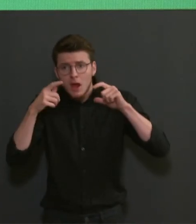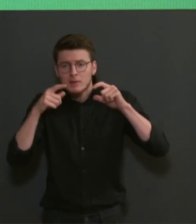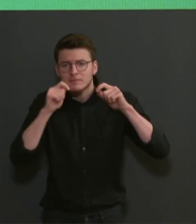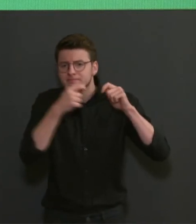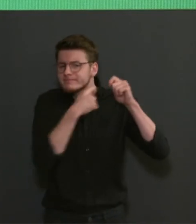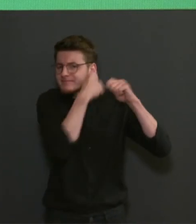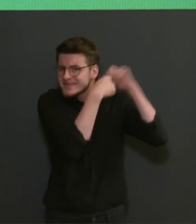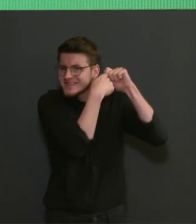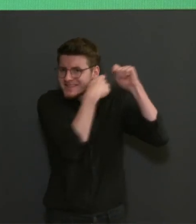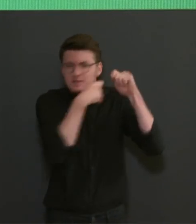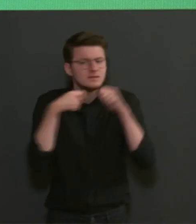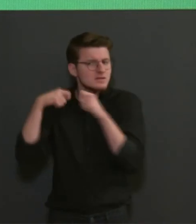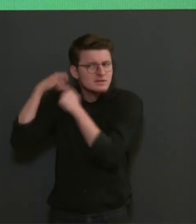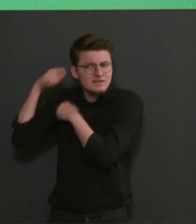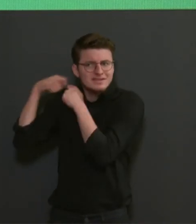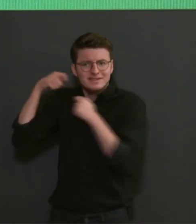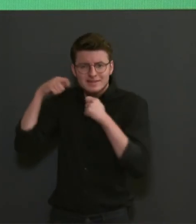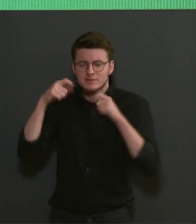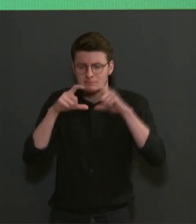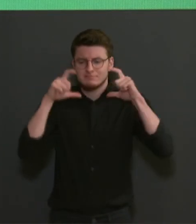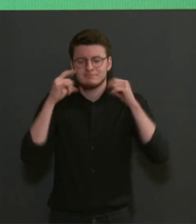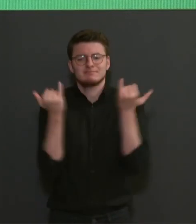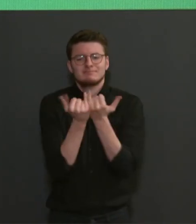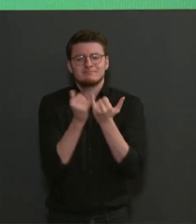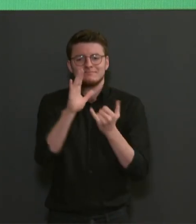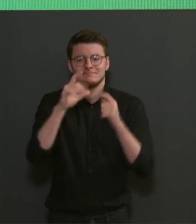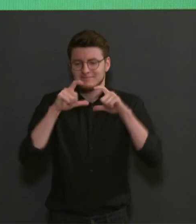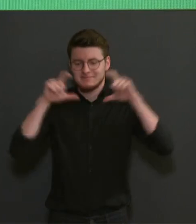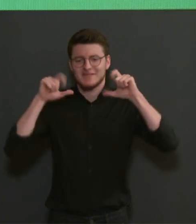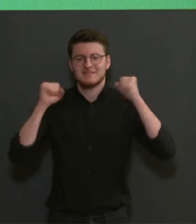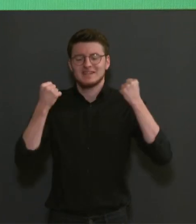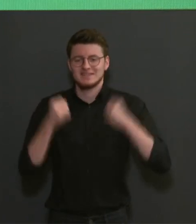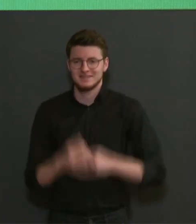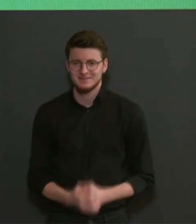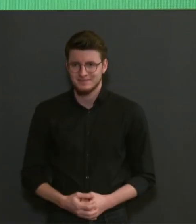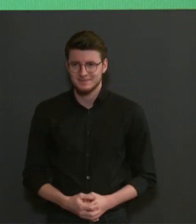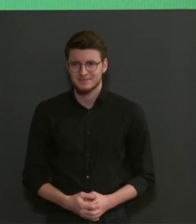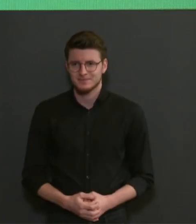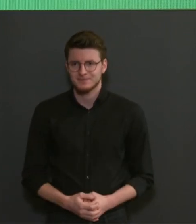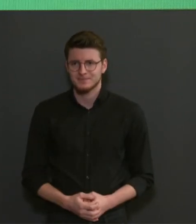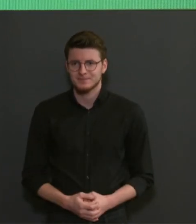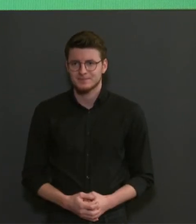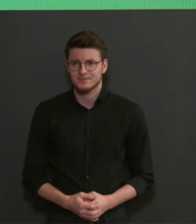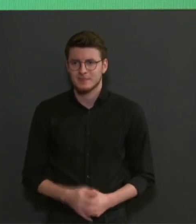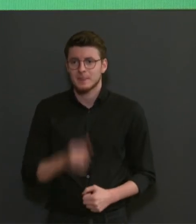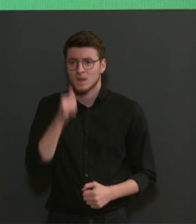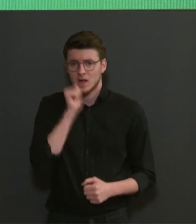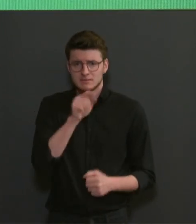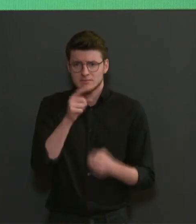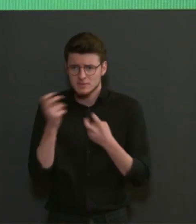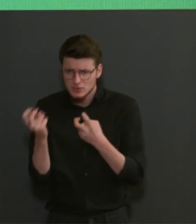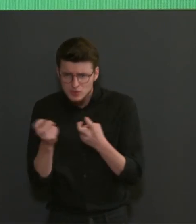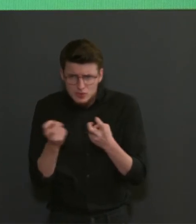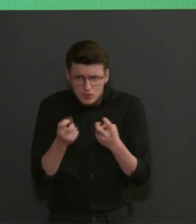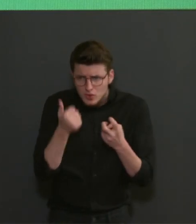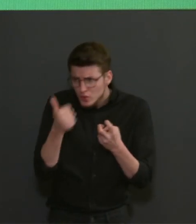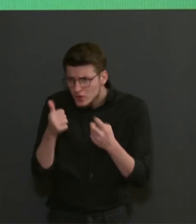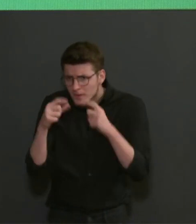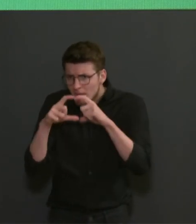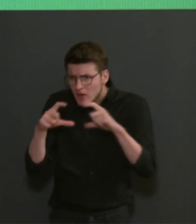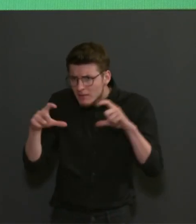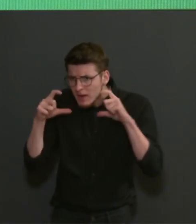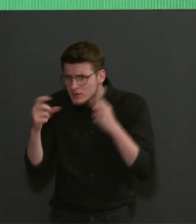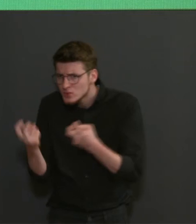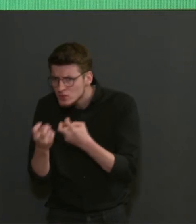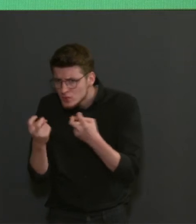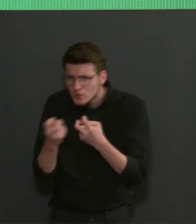gezicht. Het is heel belangrijk dat u een masker kiest dat comfortabel zit. Indien dat niet het geval is, zoek